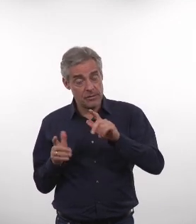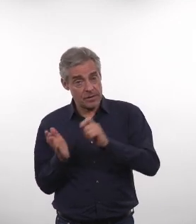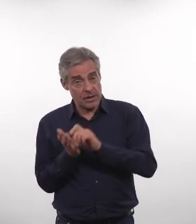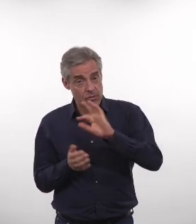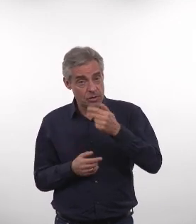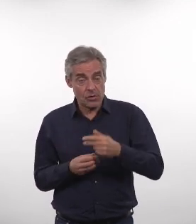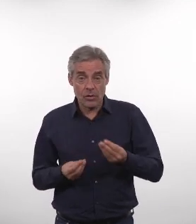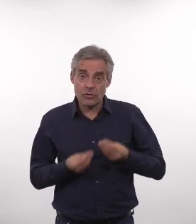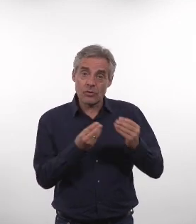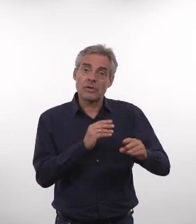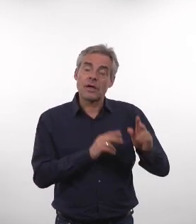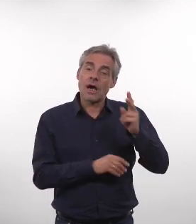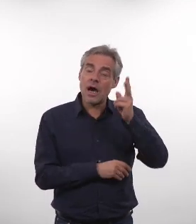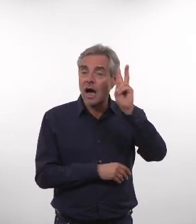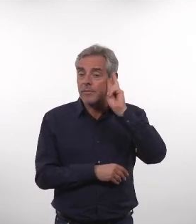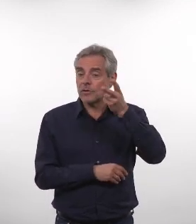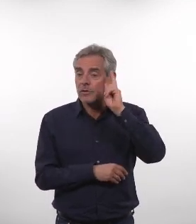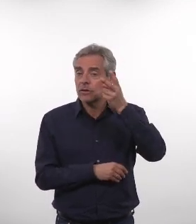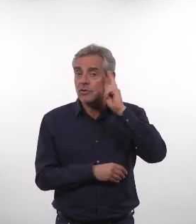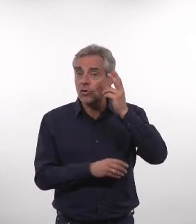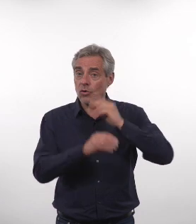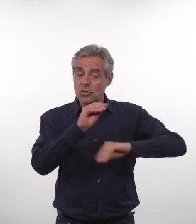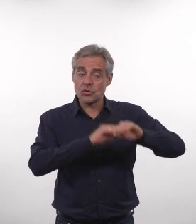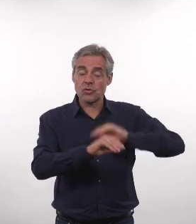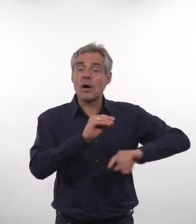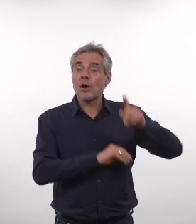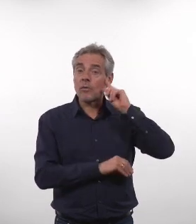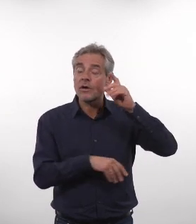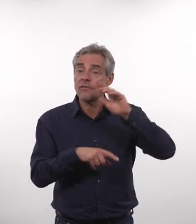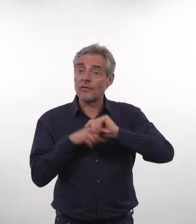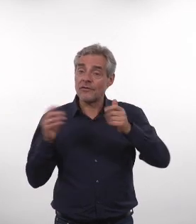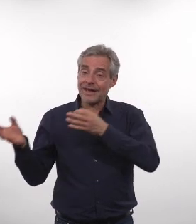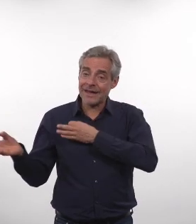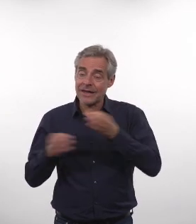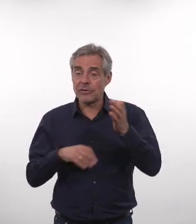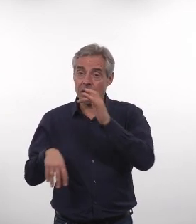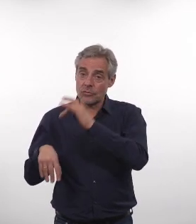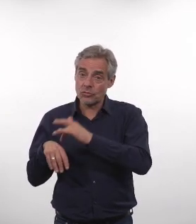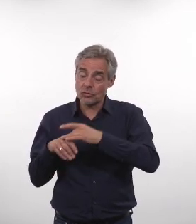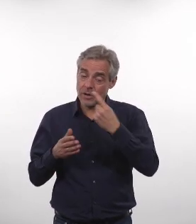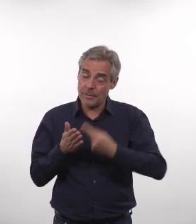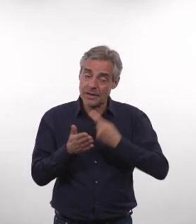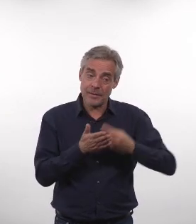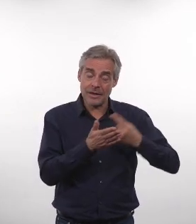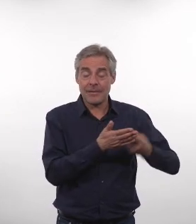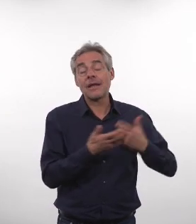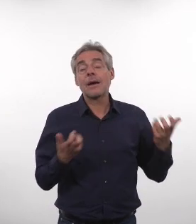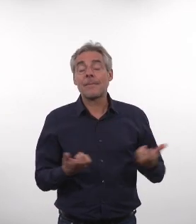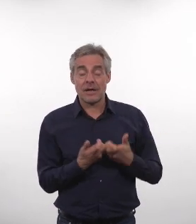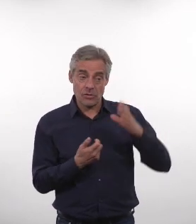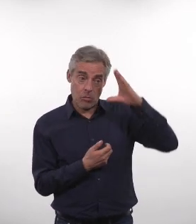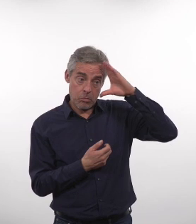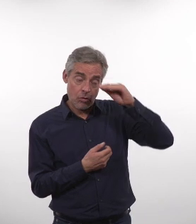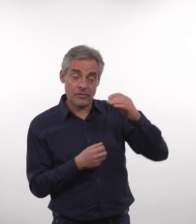travailler l'habituation aux soins, parce que c'est quelque chose qu'il va falloir faire de façon régulière, de façon répétée. Bah voilà, si on a un professionnel